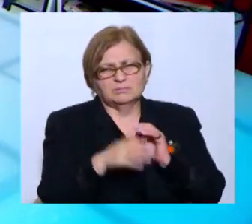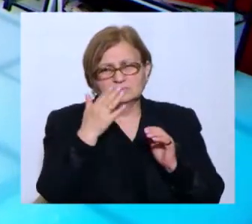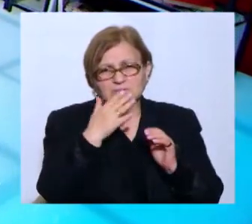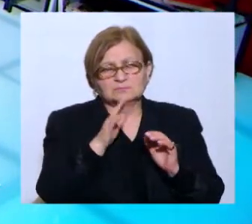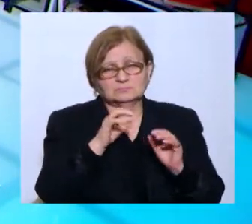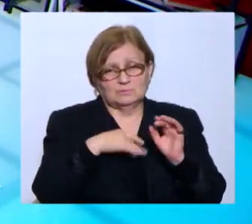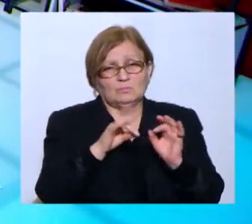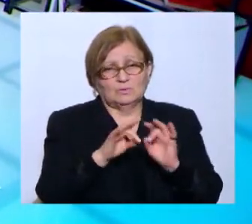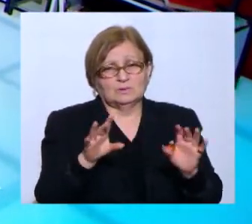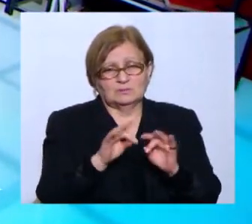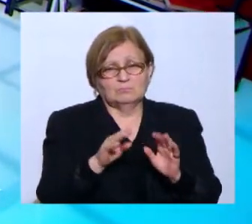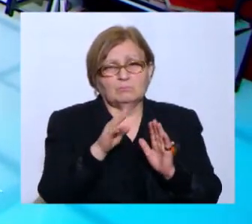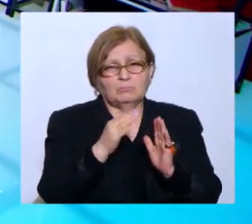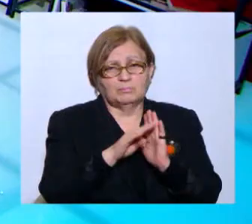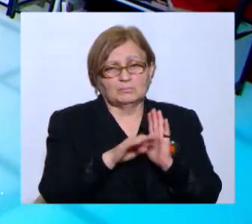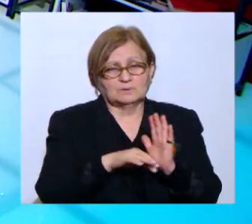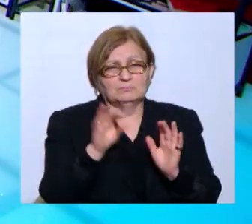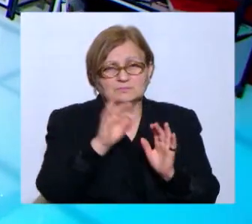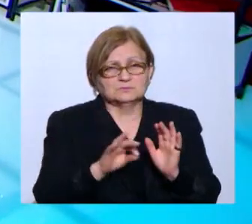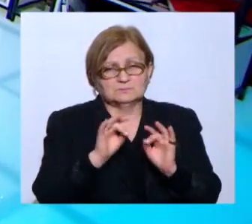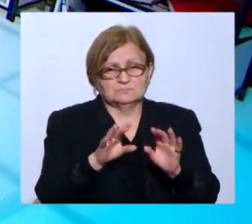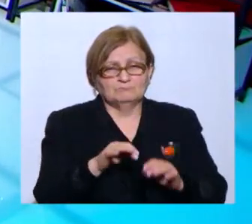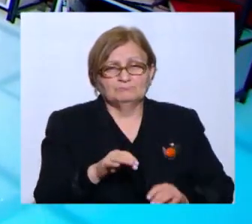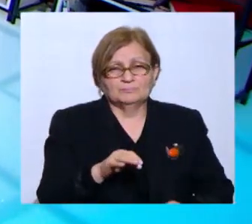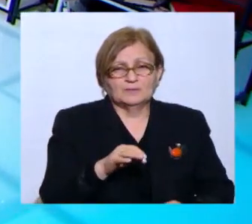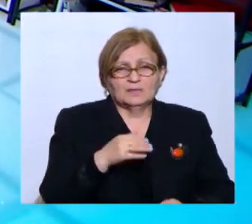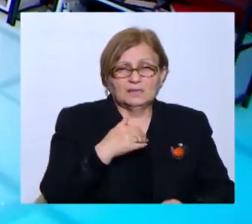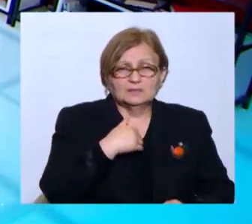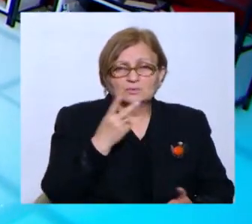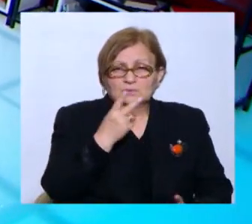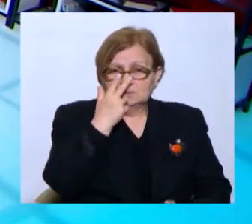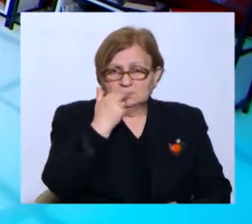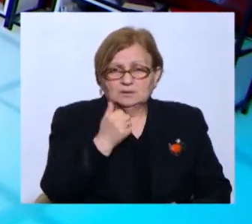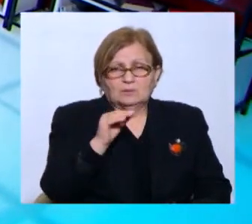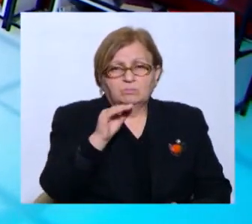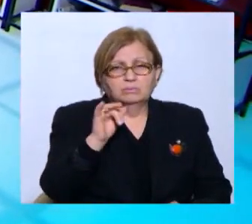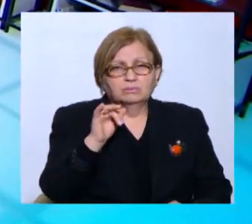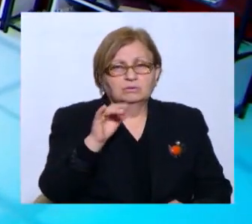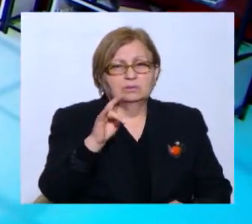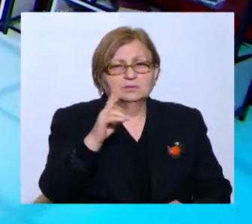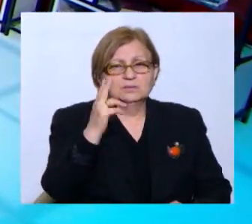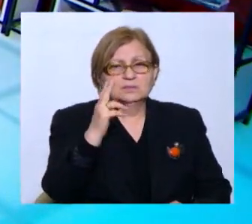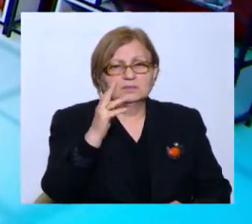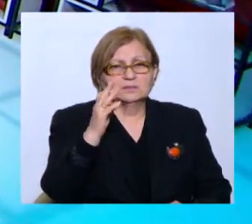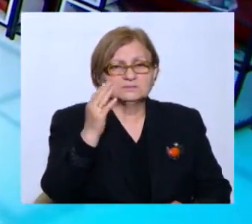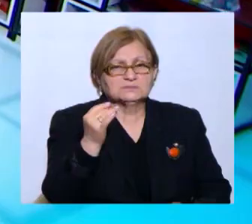მოგიყვებით კიდევაც ერთ-ერთ ამ პროგრამაზე. მაგრამ მაინც რომ შევეჩვიოთ ფუნქციას, ეს შეგვიძლია წავშალოთ, რადგან